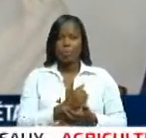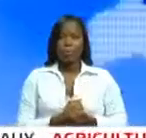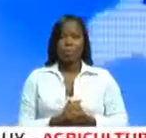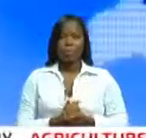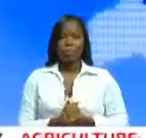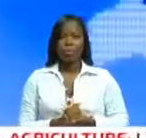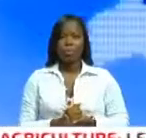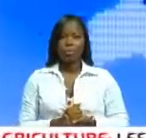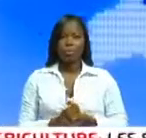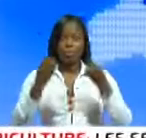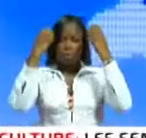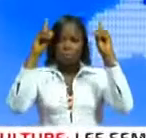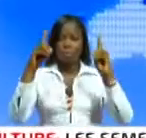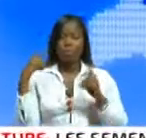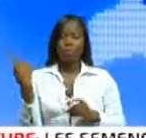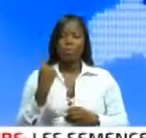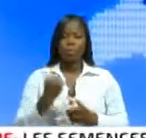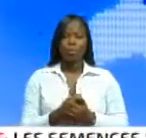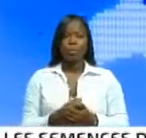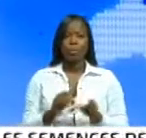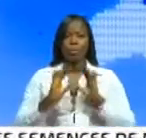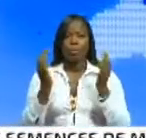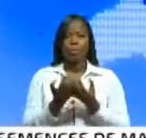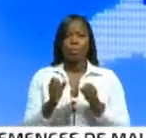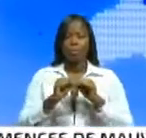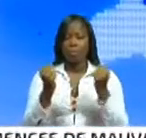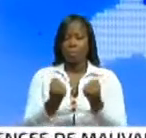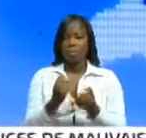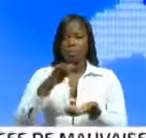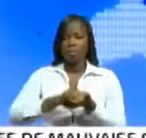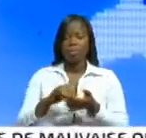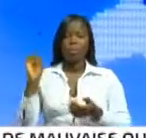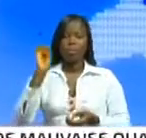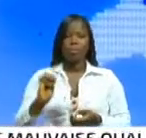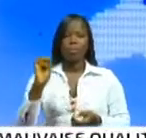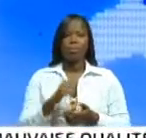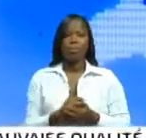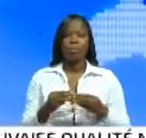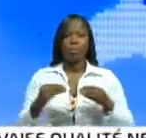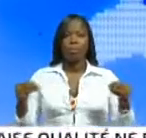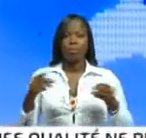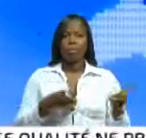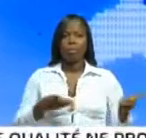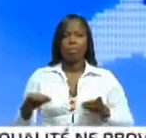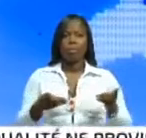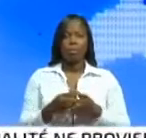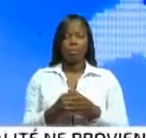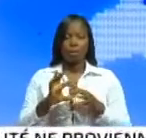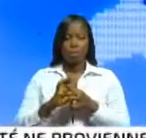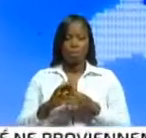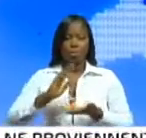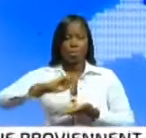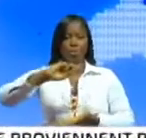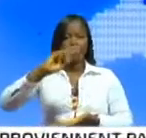une question toujours le campus social fermé à compter de ce mercredi mesure du directeur du code ils avancent l'argument